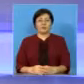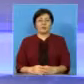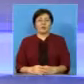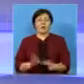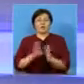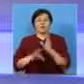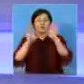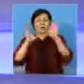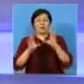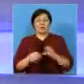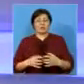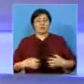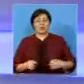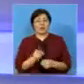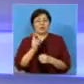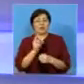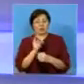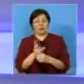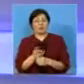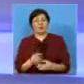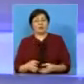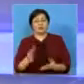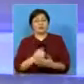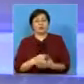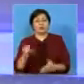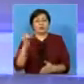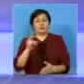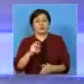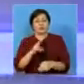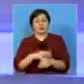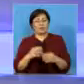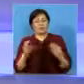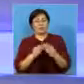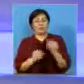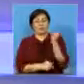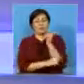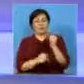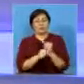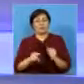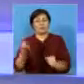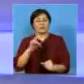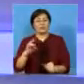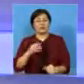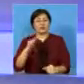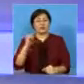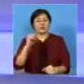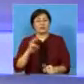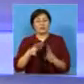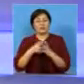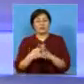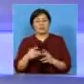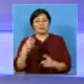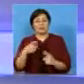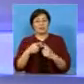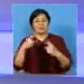Заңсыз аң атқандар ұсталды. 21 желтоқсанда Ырғыз аудандық полиция бөлімінің қызметкерлері Ырғыз ауданы Жанспи кентінен 20 шақырым